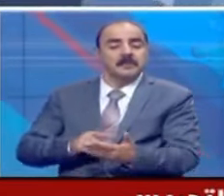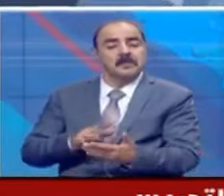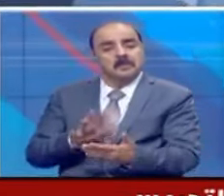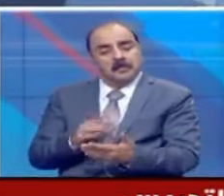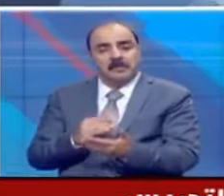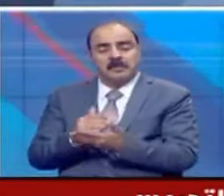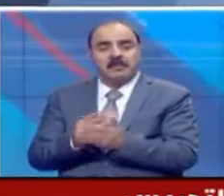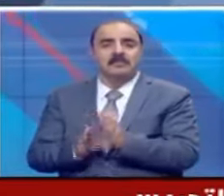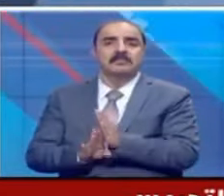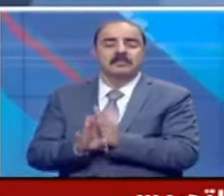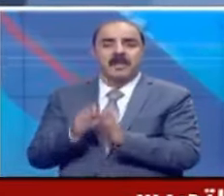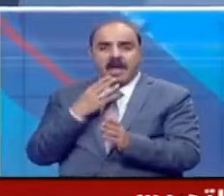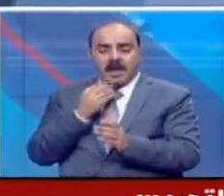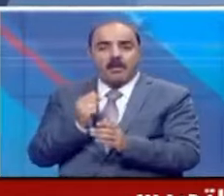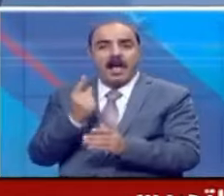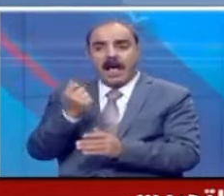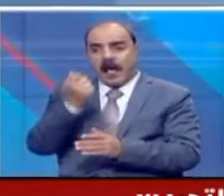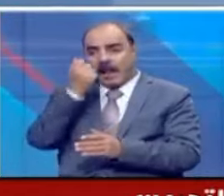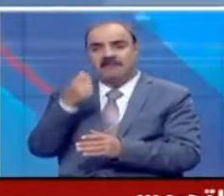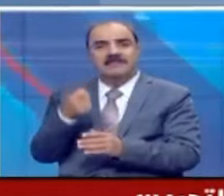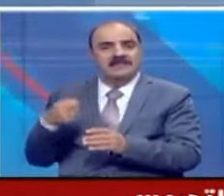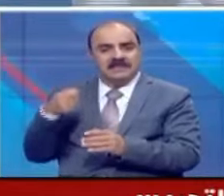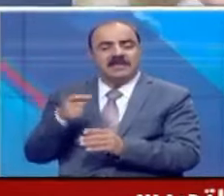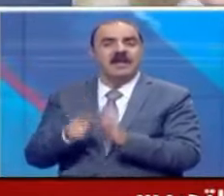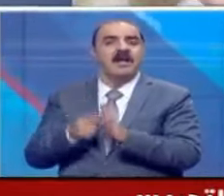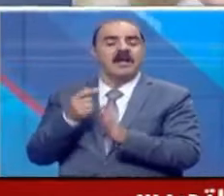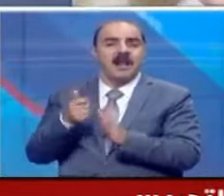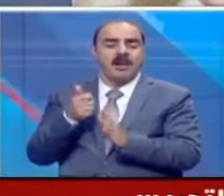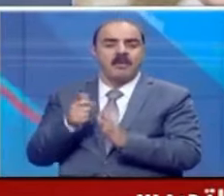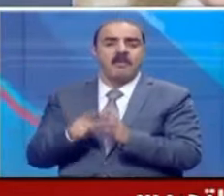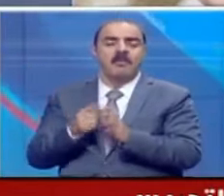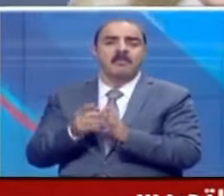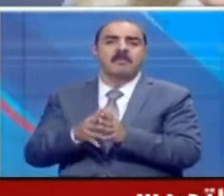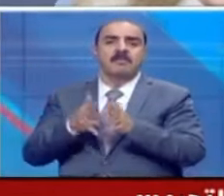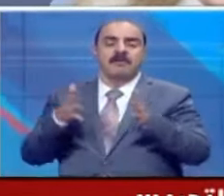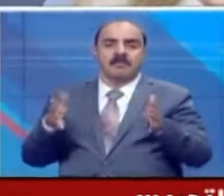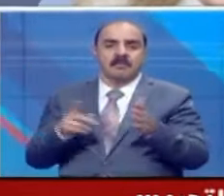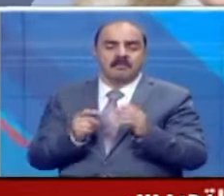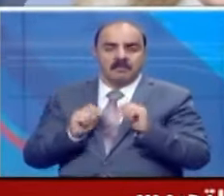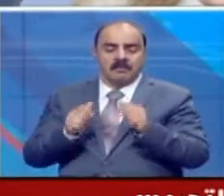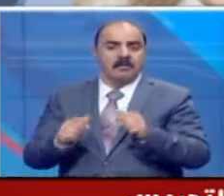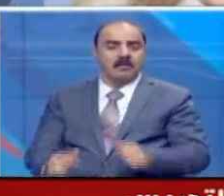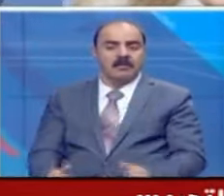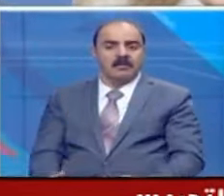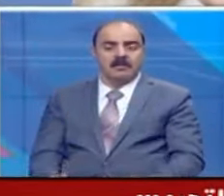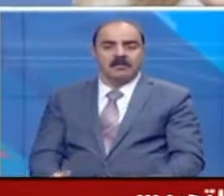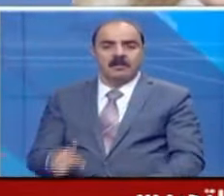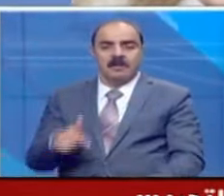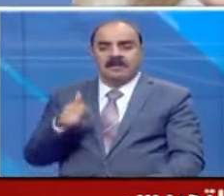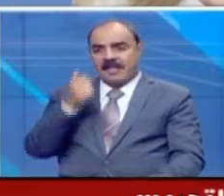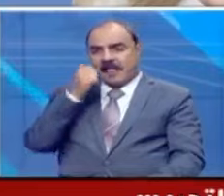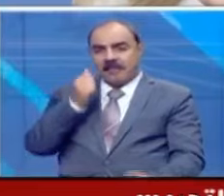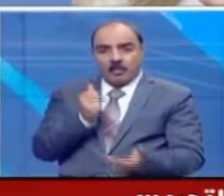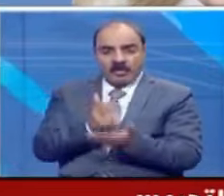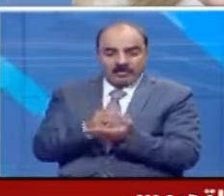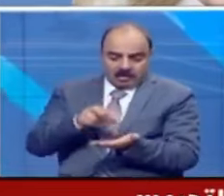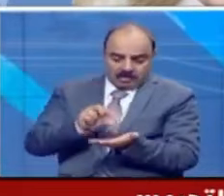ان نصفها بانها يعني تاريخيه، لانها الاكبر من حيث الزياده. نحن نتحدث عن 6000 كحد